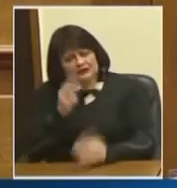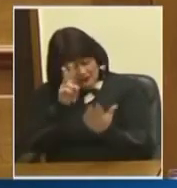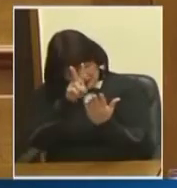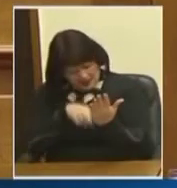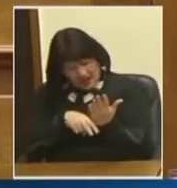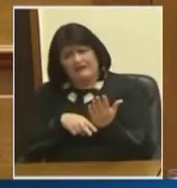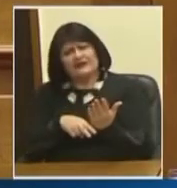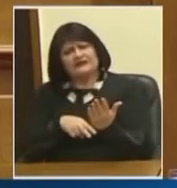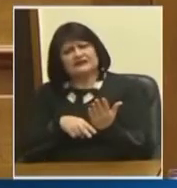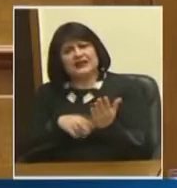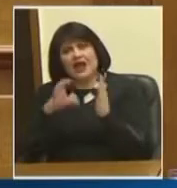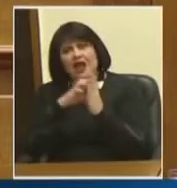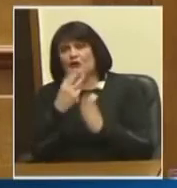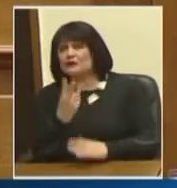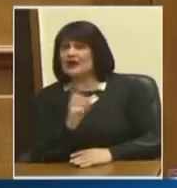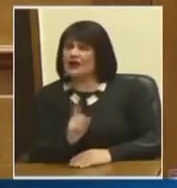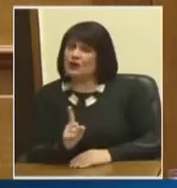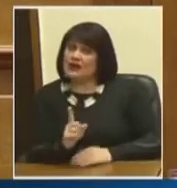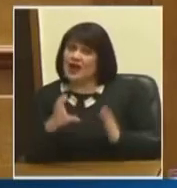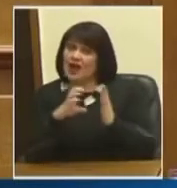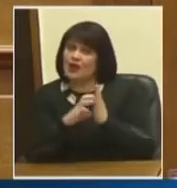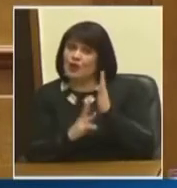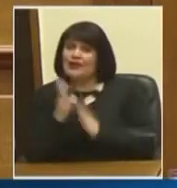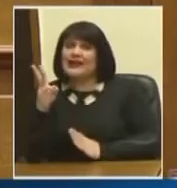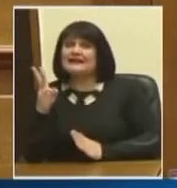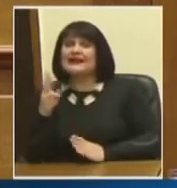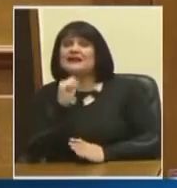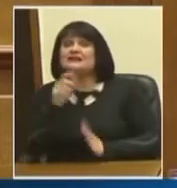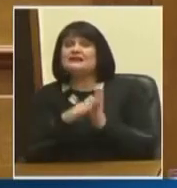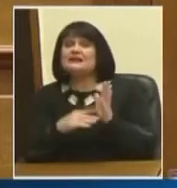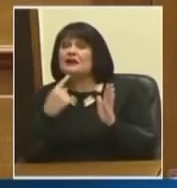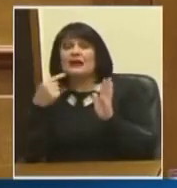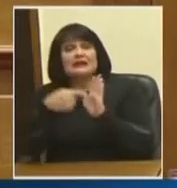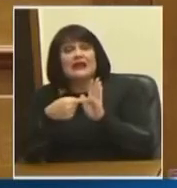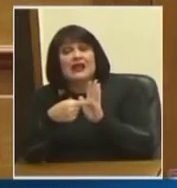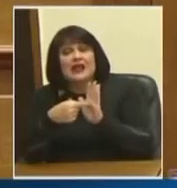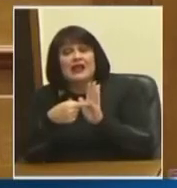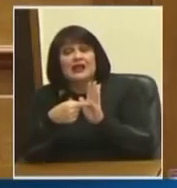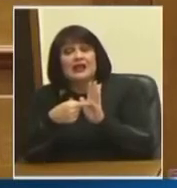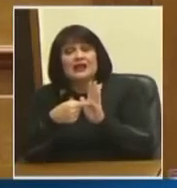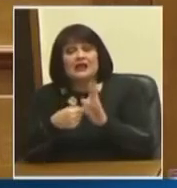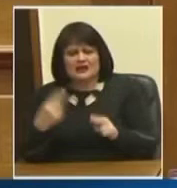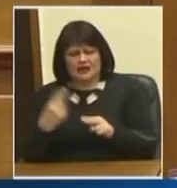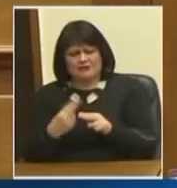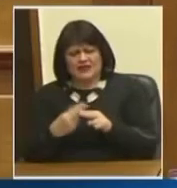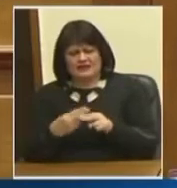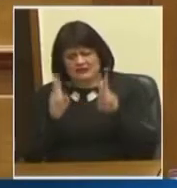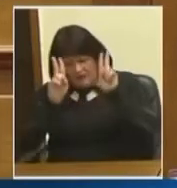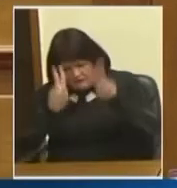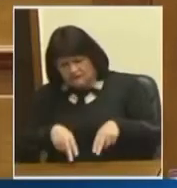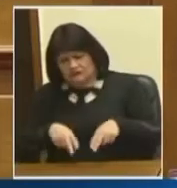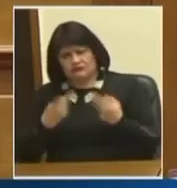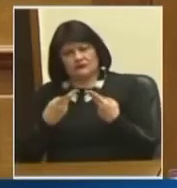διαβάσουν όχι το άρθρο 3, αλλά το άρθρο 13 του Συντάγματος, που κατοχυρώνει με απόλυτο τρόπο